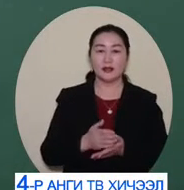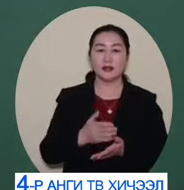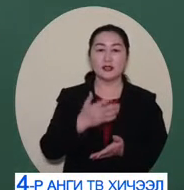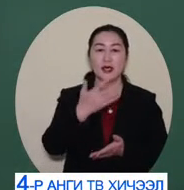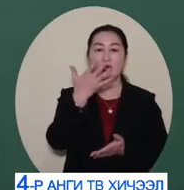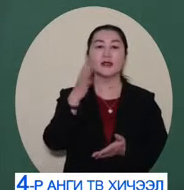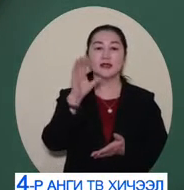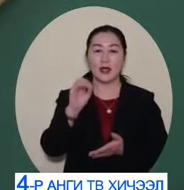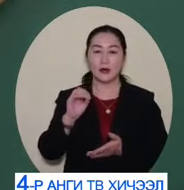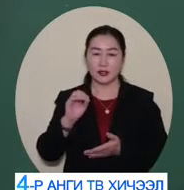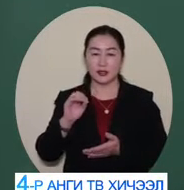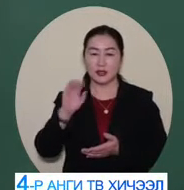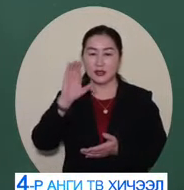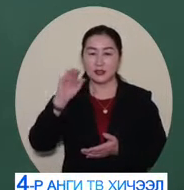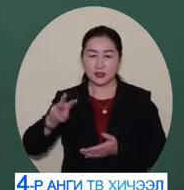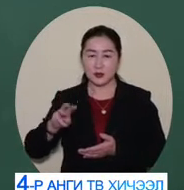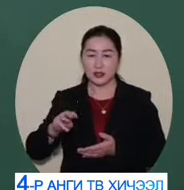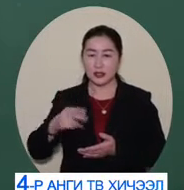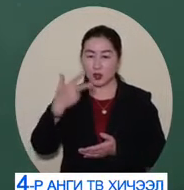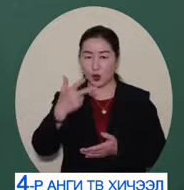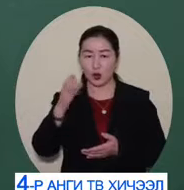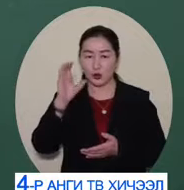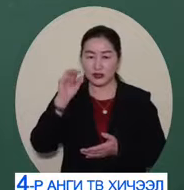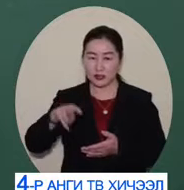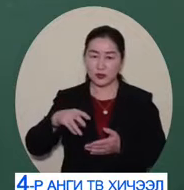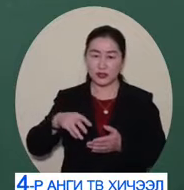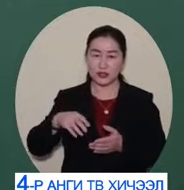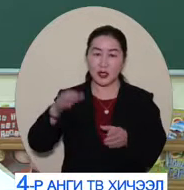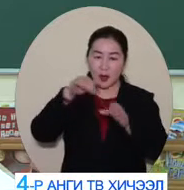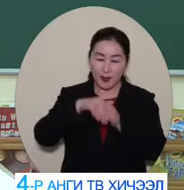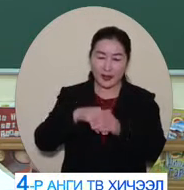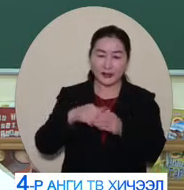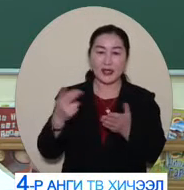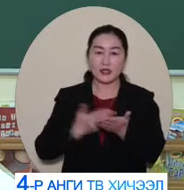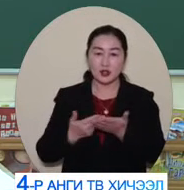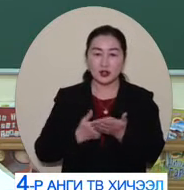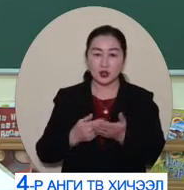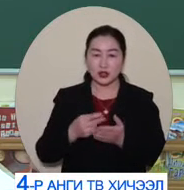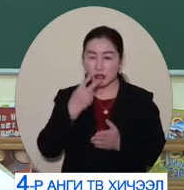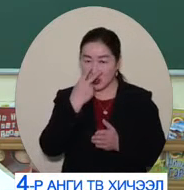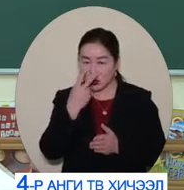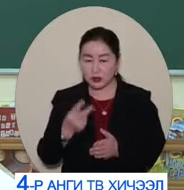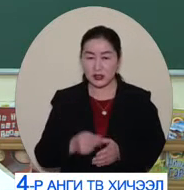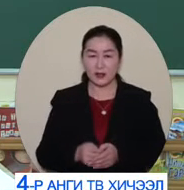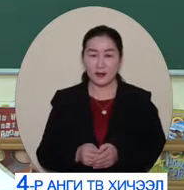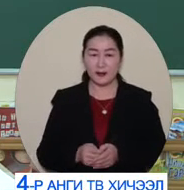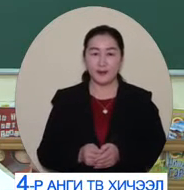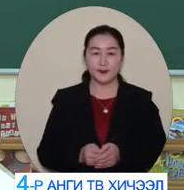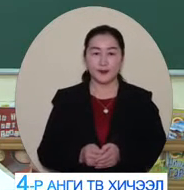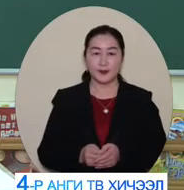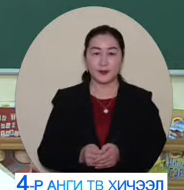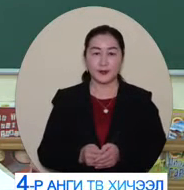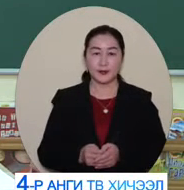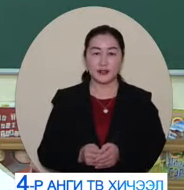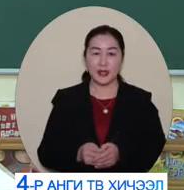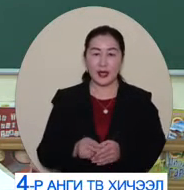За 50 см-ийг 3 см-д багтаа зурна гэдэг нь бол хуваагаад үзье. Бүгдэр нь л хувааж үзэж байгаа шүү дээ тийм үү? 3-аа хувааж ийн,